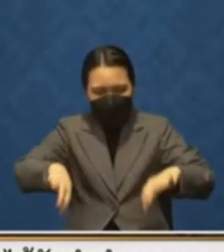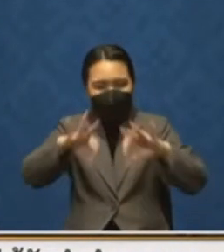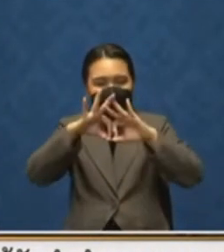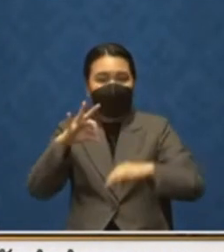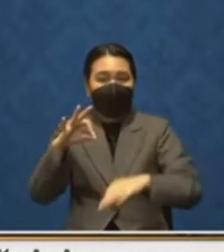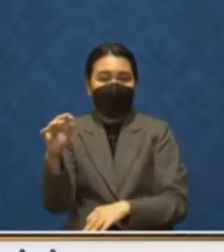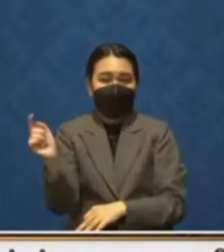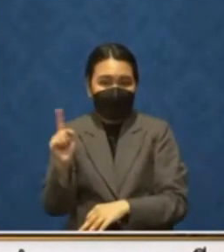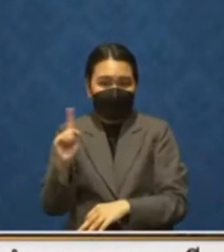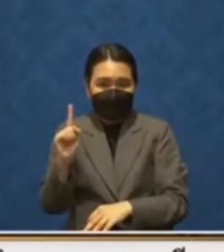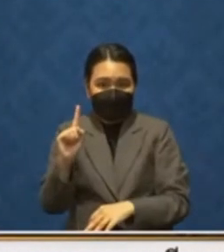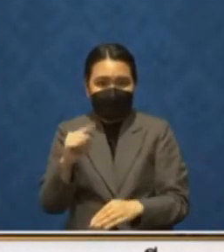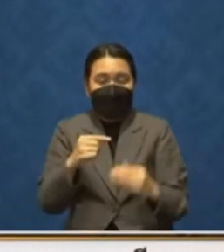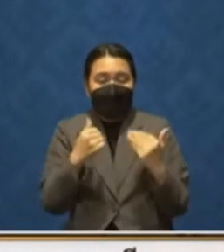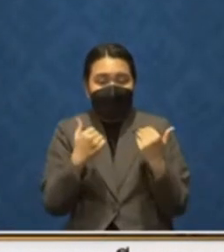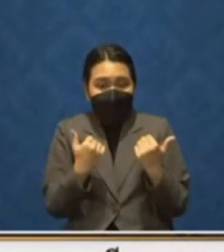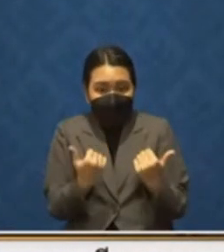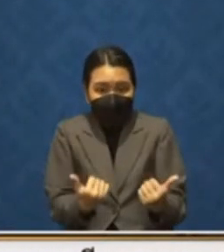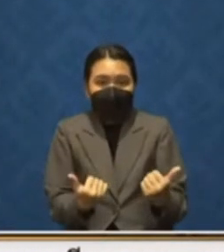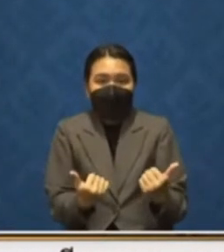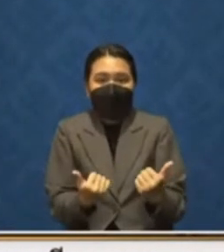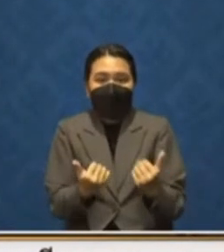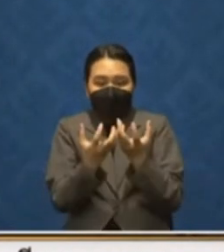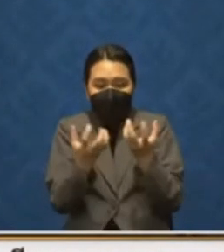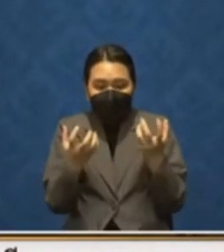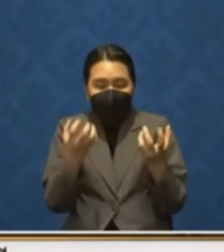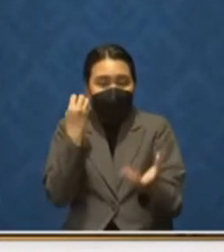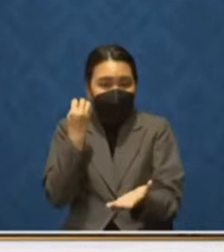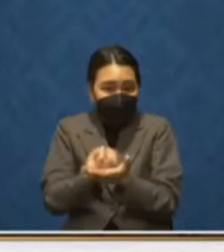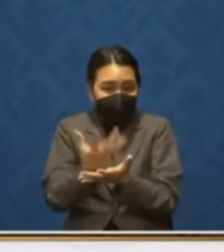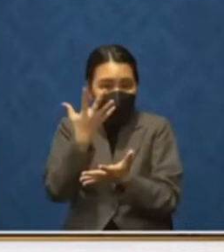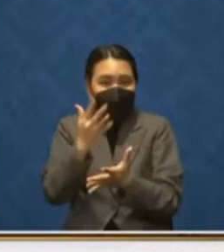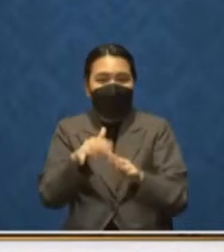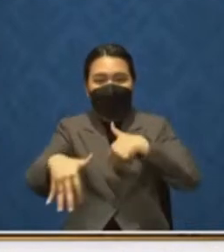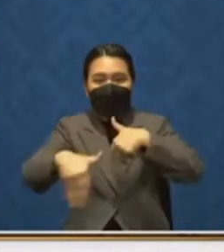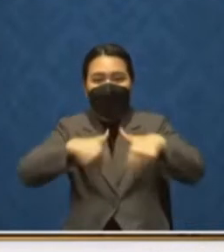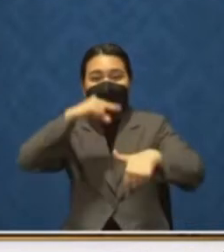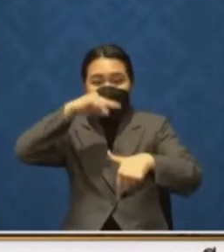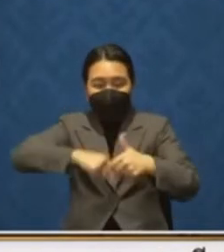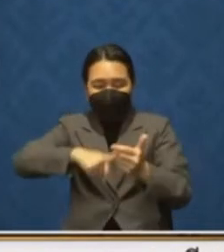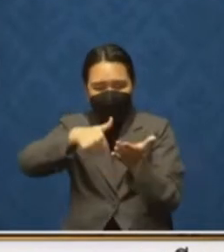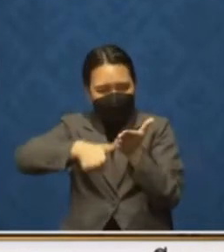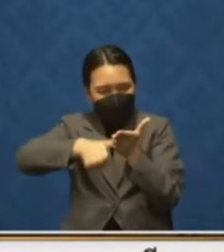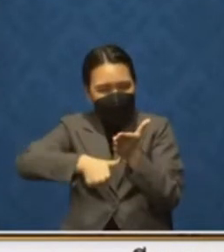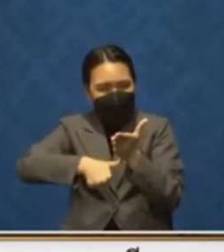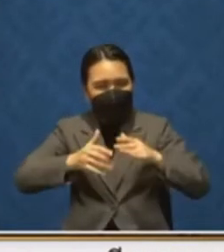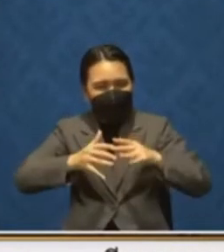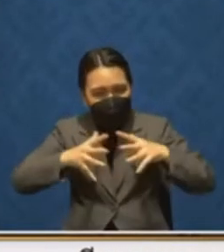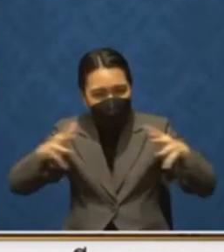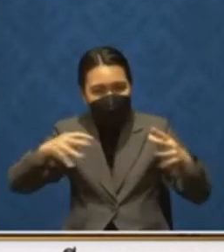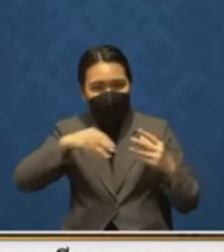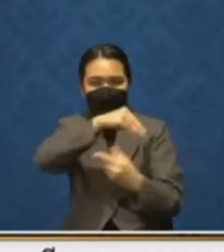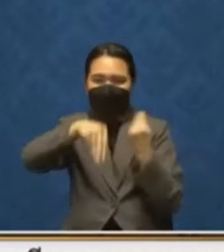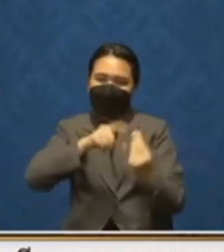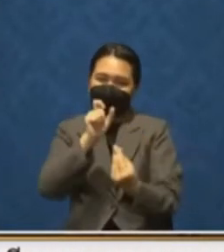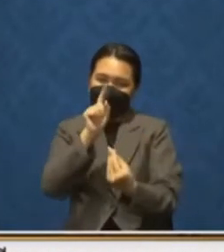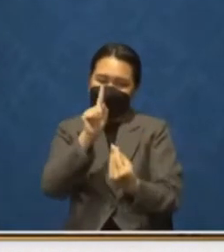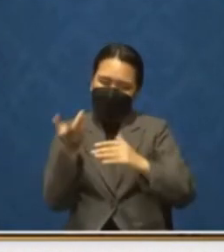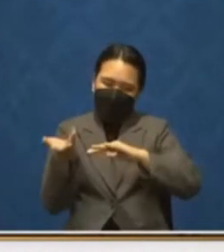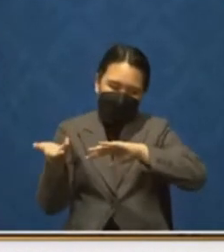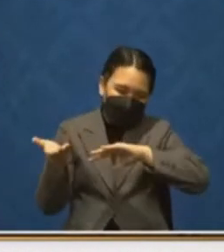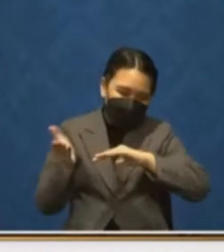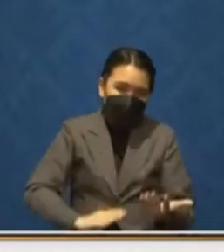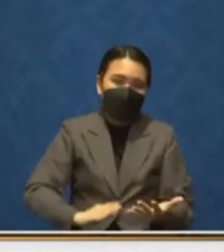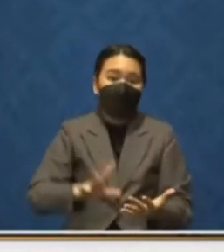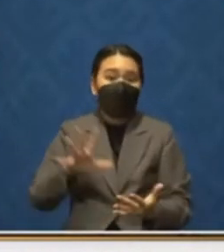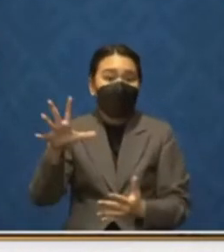ว่าวันนี้นอกจากของแทนคนไทยหนี้ท่วมทั้งแผ่นดินเศรษฐกิจทั้งที่นาดก็มาจาก